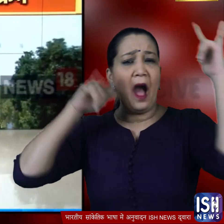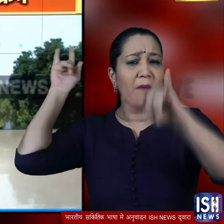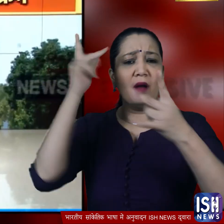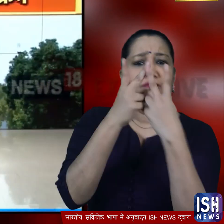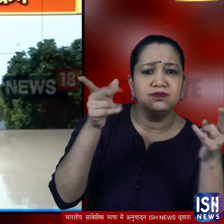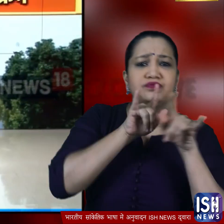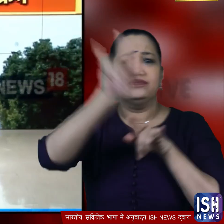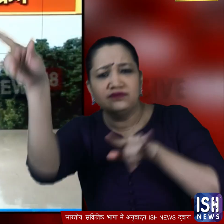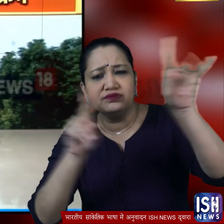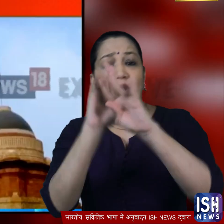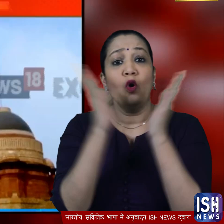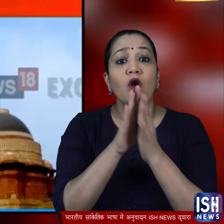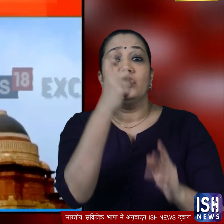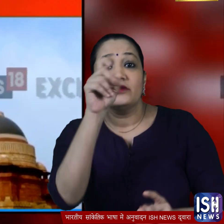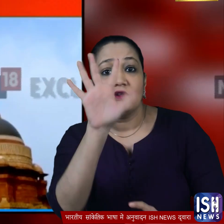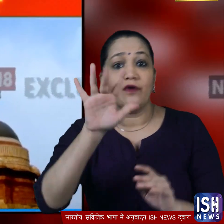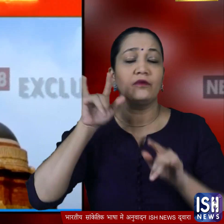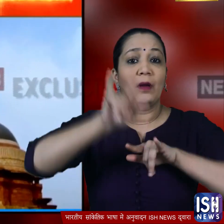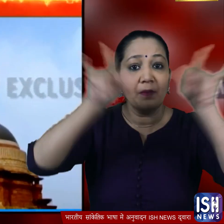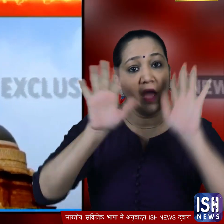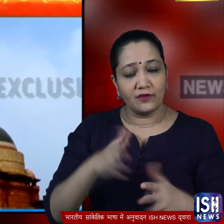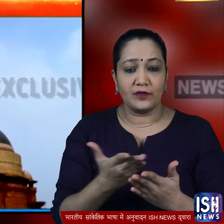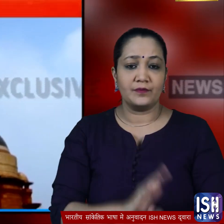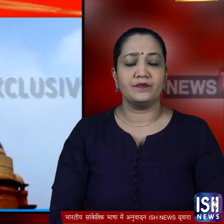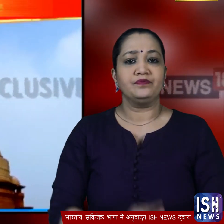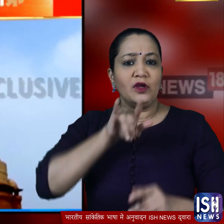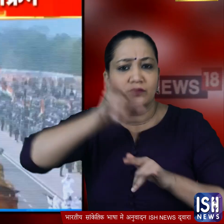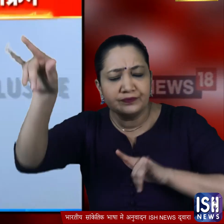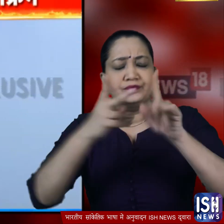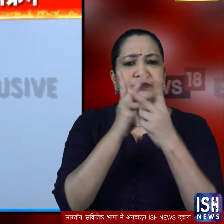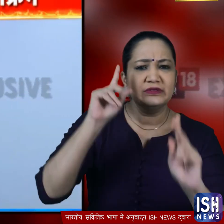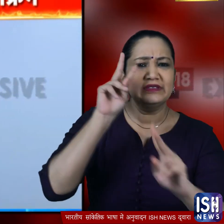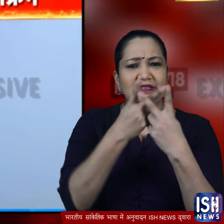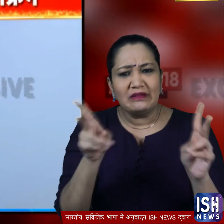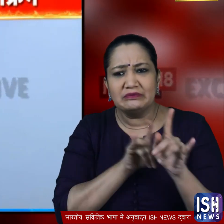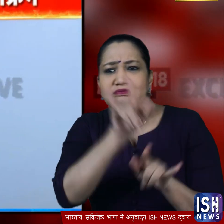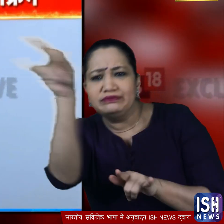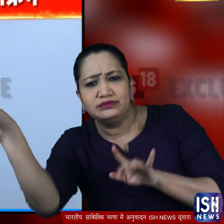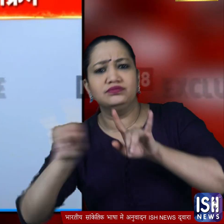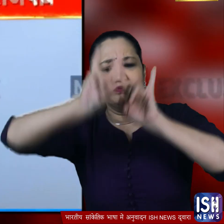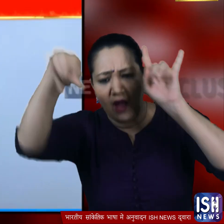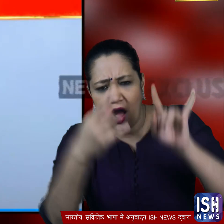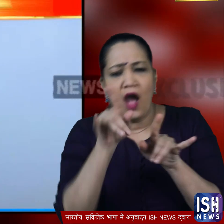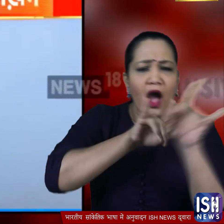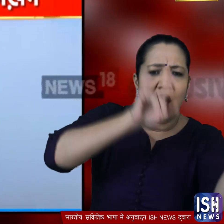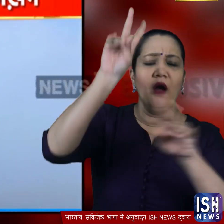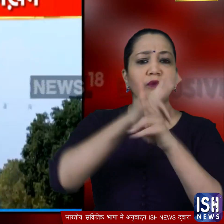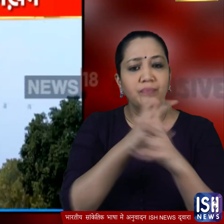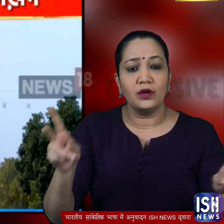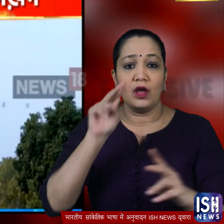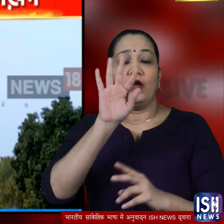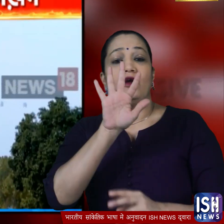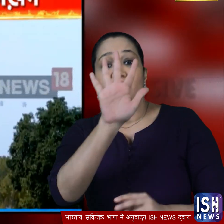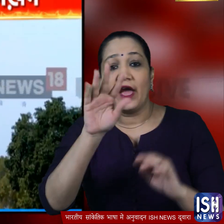फ्लाई पास्ट में हिस्सा लिया और आसमान में उड़ान भरकर इन विमानों ने एक से बढ़कर एक करतब दिखाए। फ्लाई पास्ट में सबसे